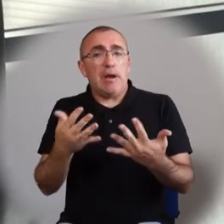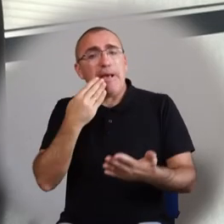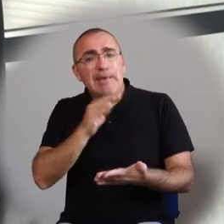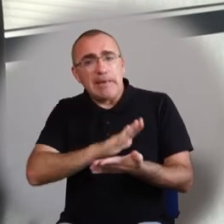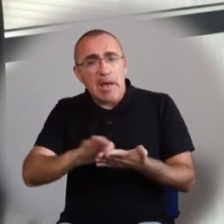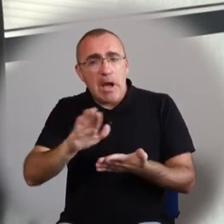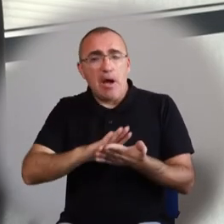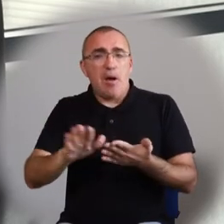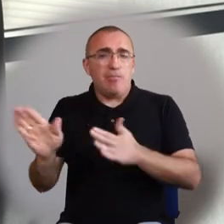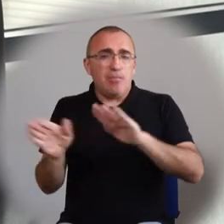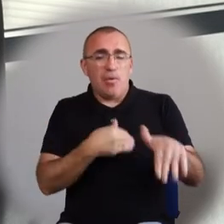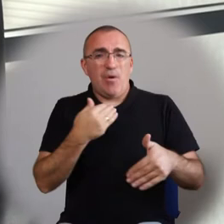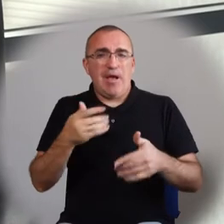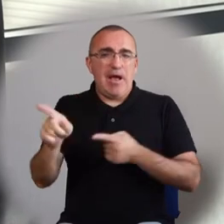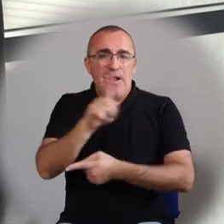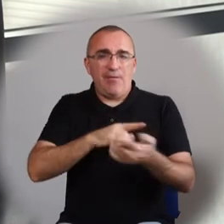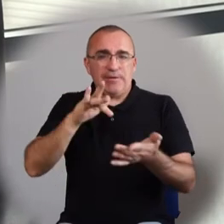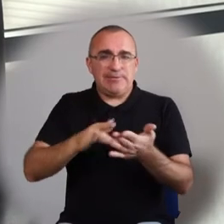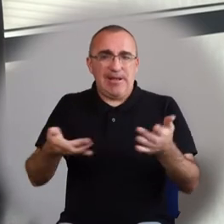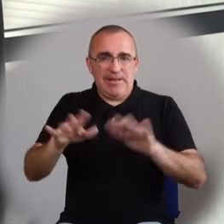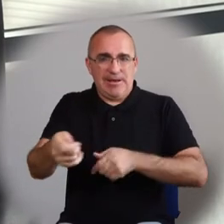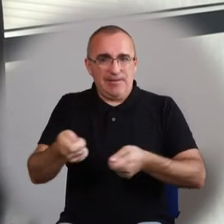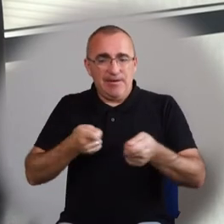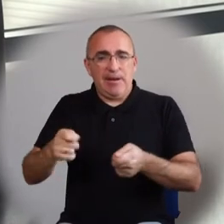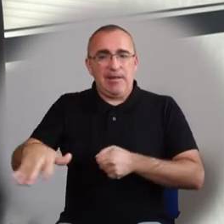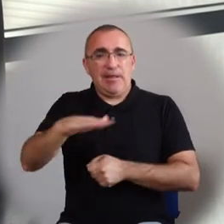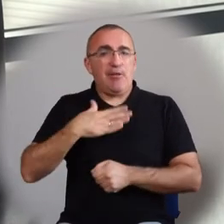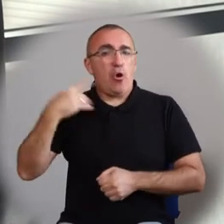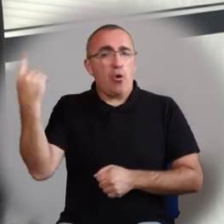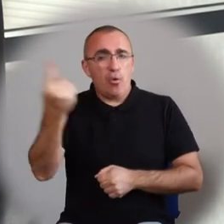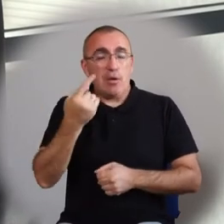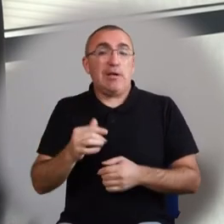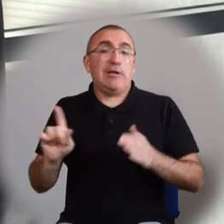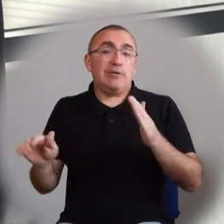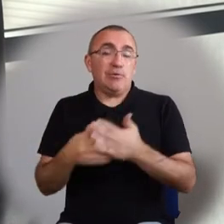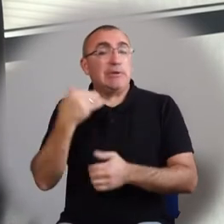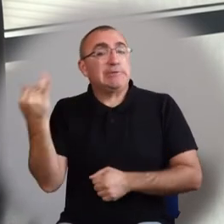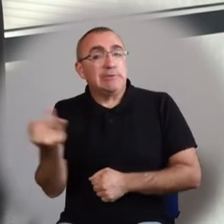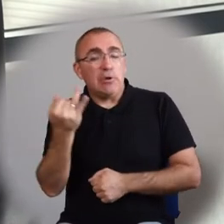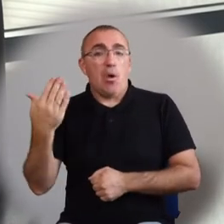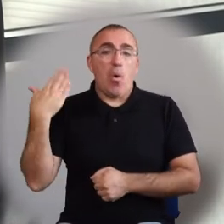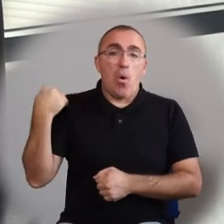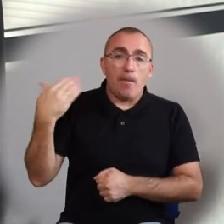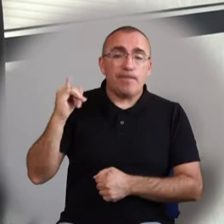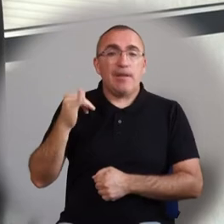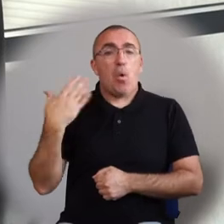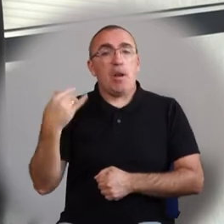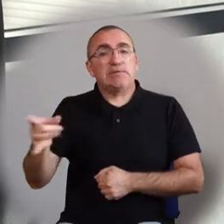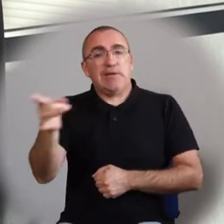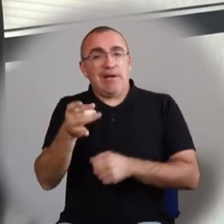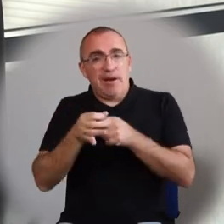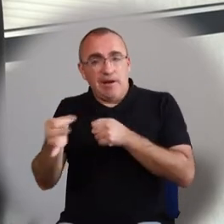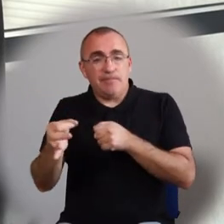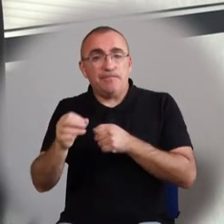наскільки якісно пройшла реформа децентралізації саме на теренах нашої області. Ну і знову ж таки цікавить більше